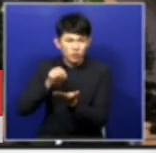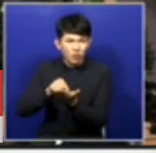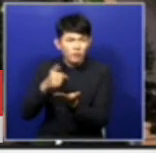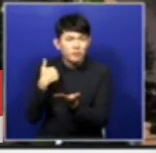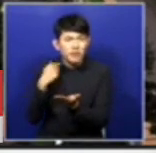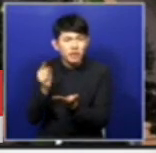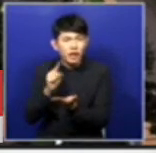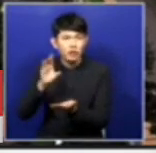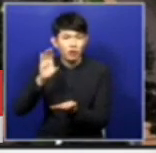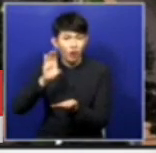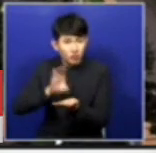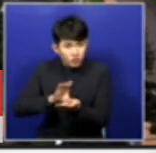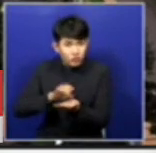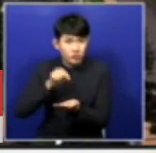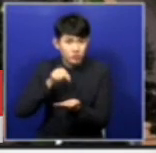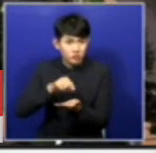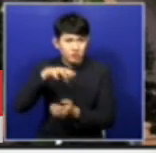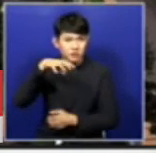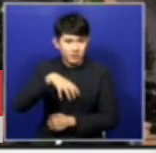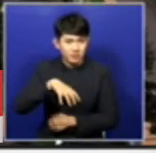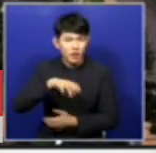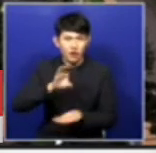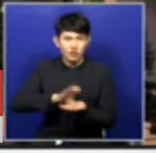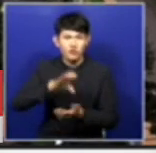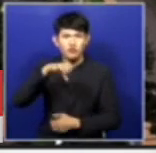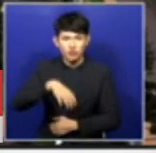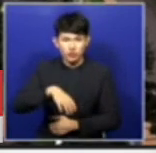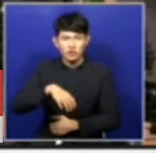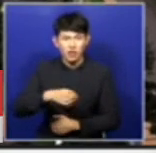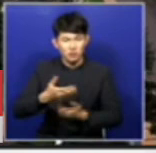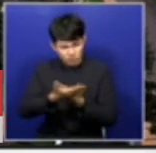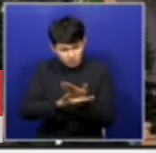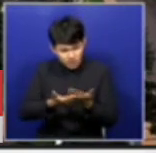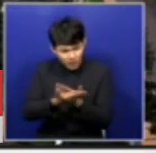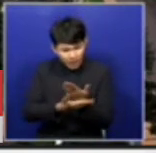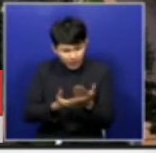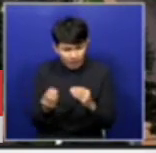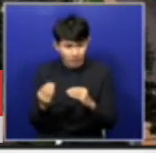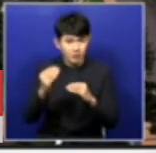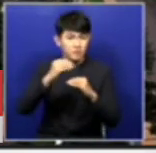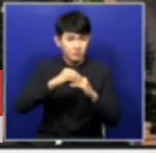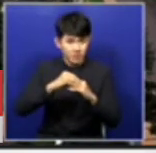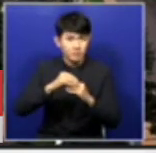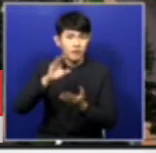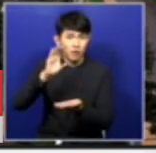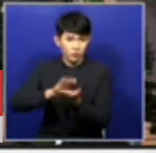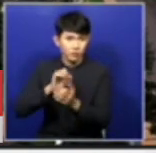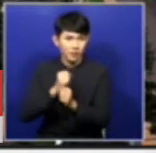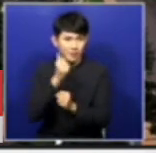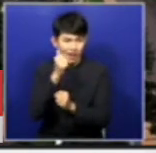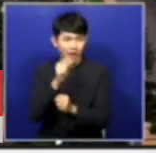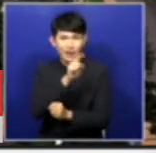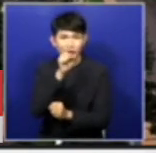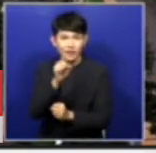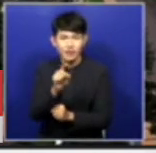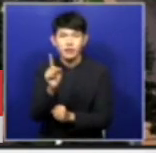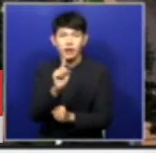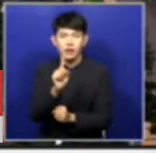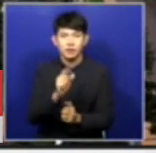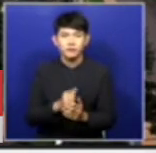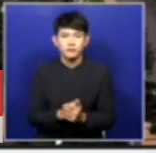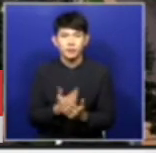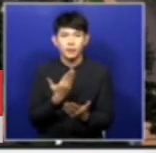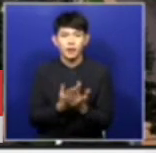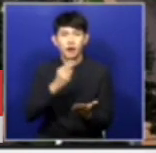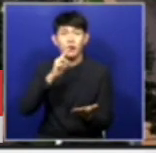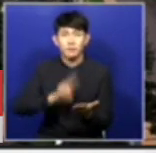างกองทุนน่าจะพิจารณาหรือว่าน่าจะเอามาเพิ่มเติมเข้ากองทุนได้คือเงินค่าปรับ